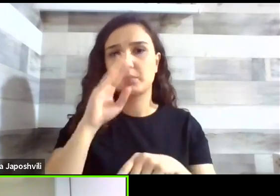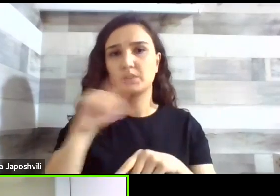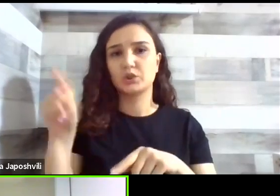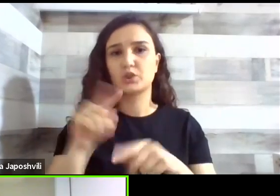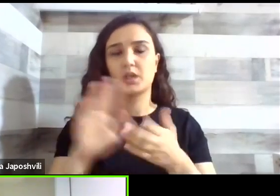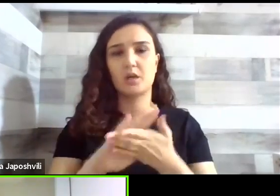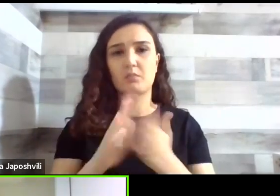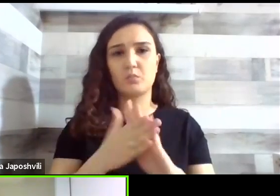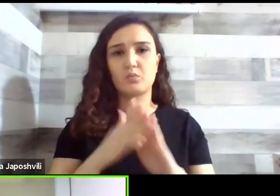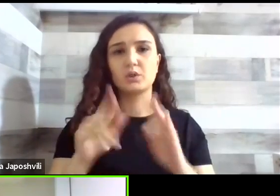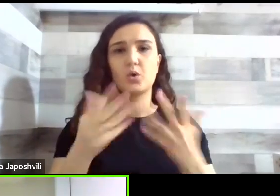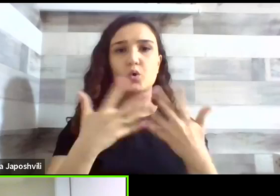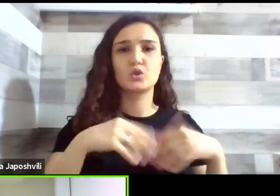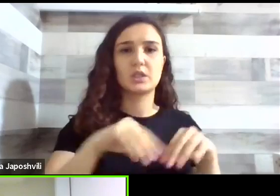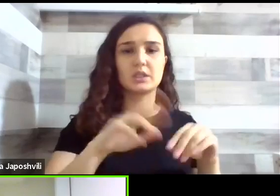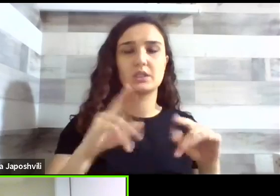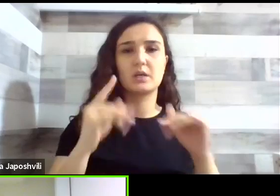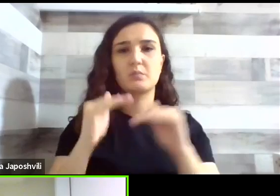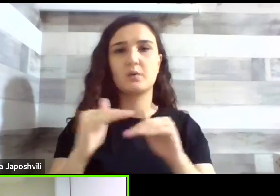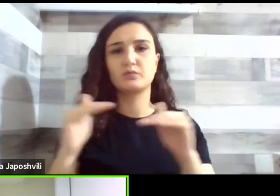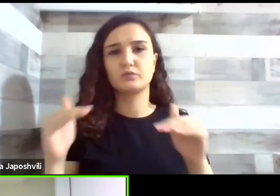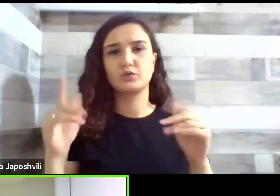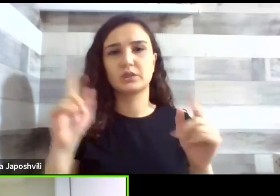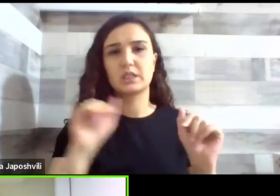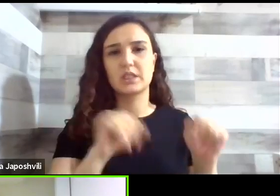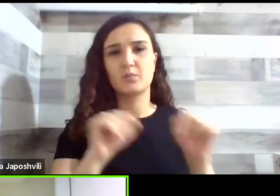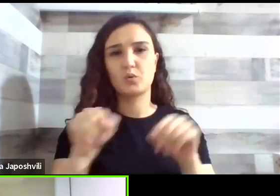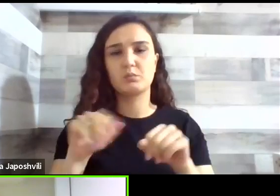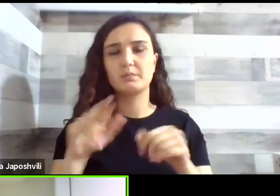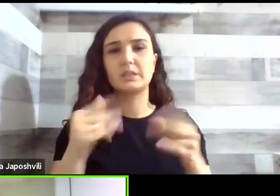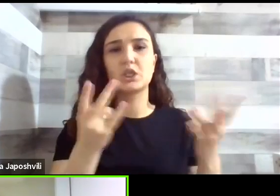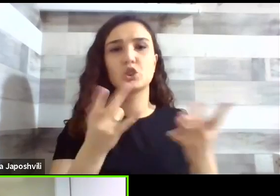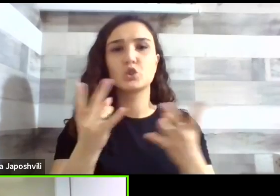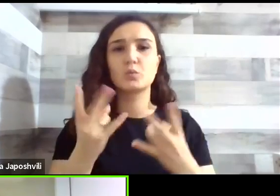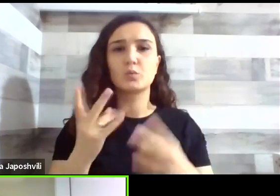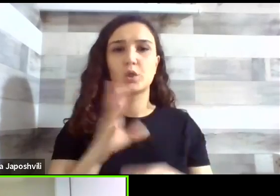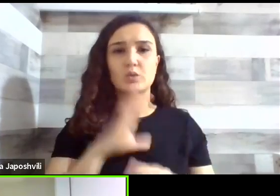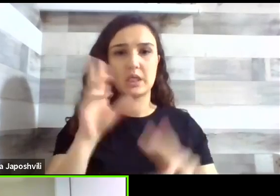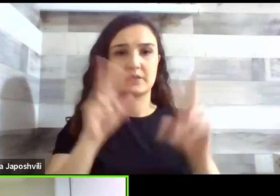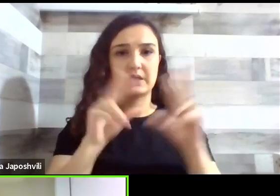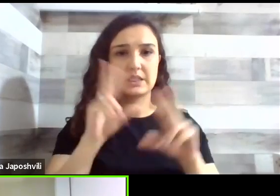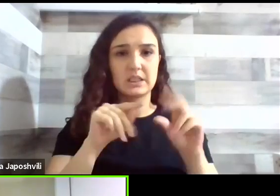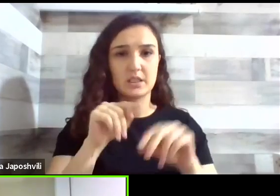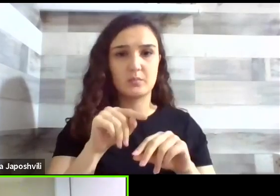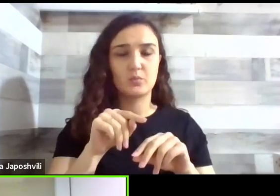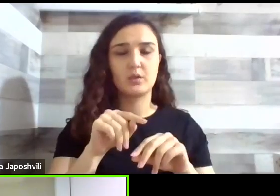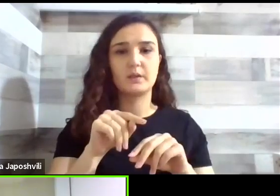და ოჯახის და ბავშვის შესაძლებლობები და საჭიროებები უნდა იყოს გათვალისწინებული ვიბული